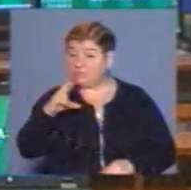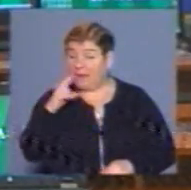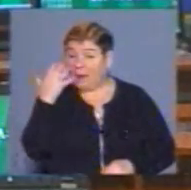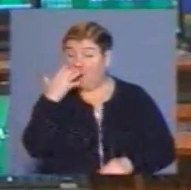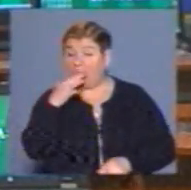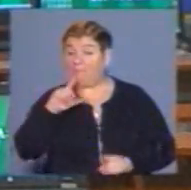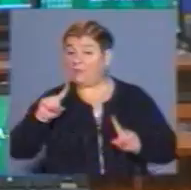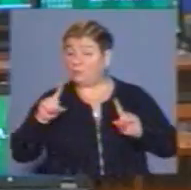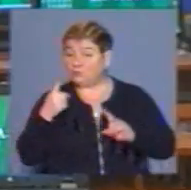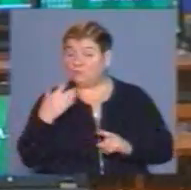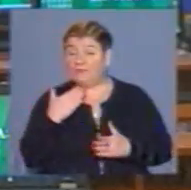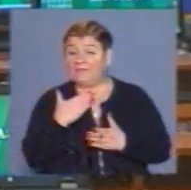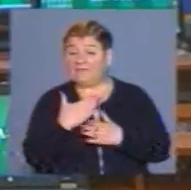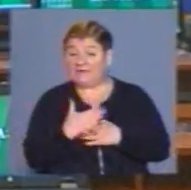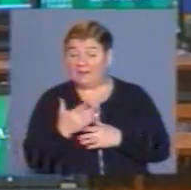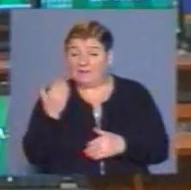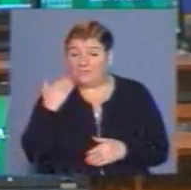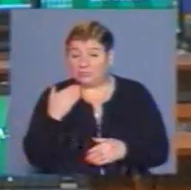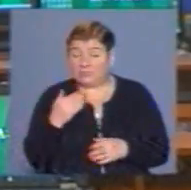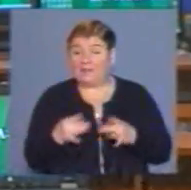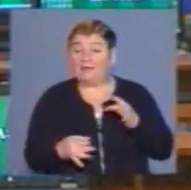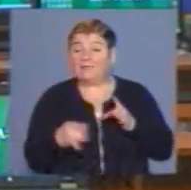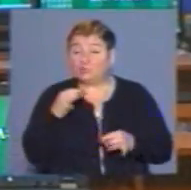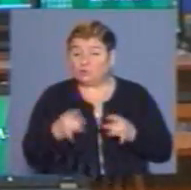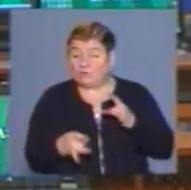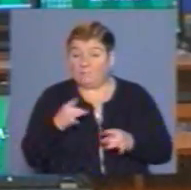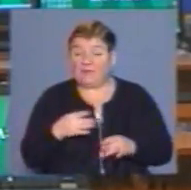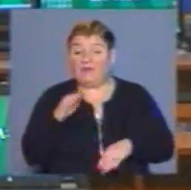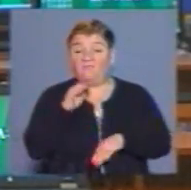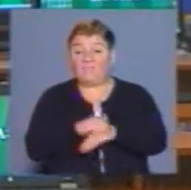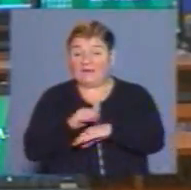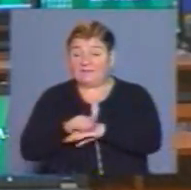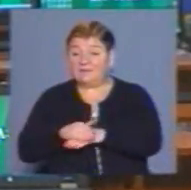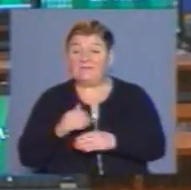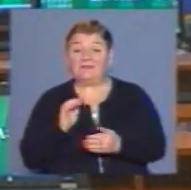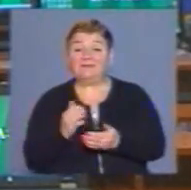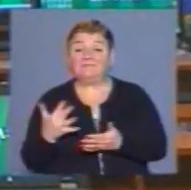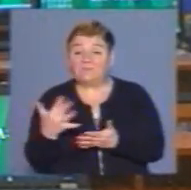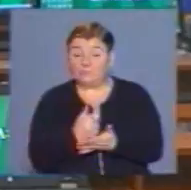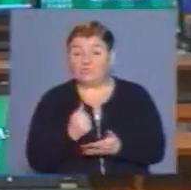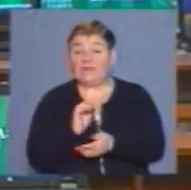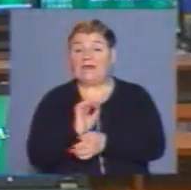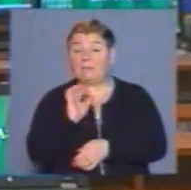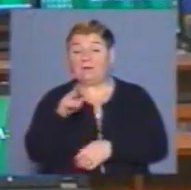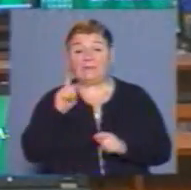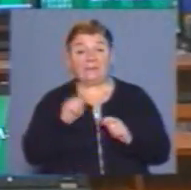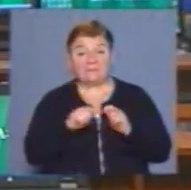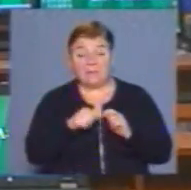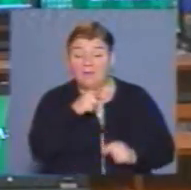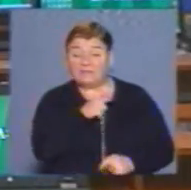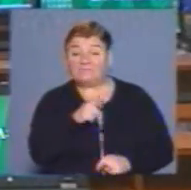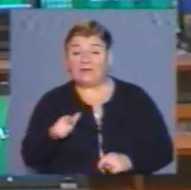є фігурантом кримінального провадження щодо наркозлочину. Речові докази вилучили та направили на експертизу. Триває